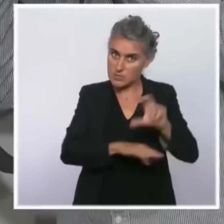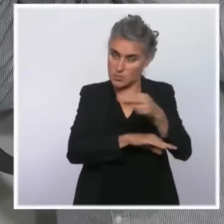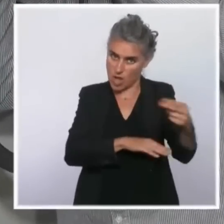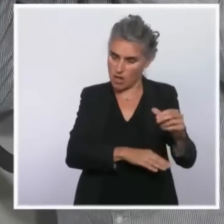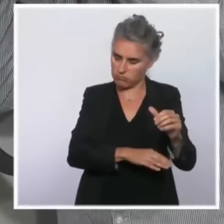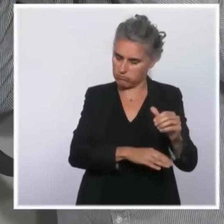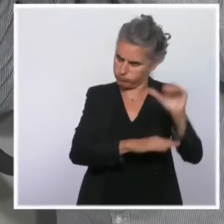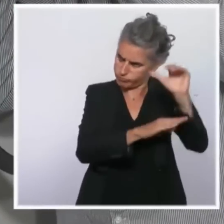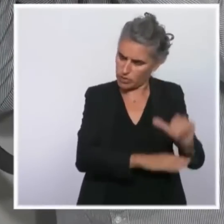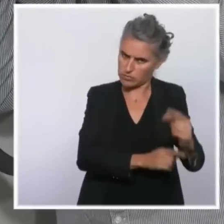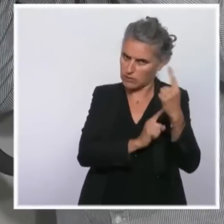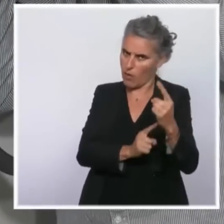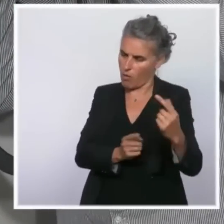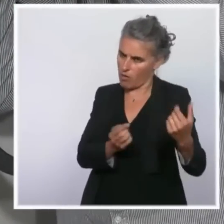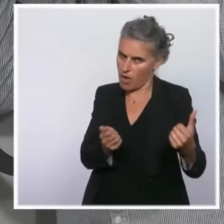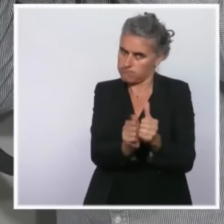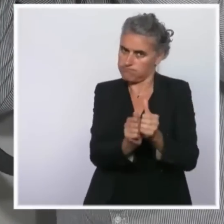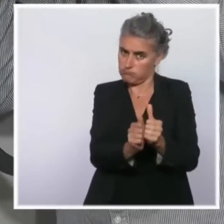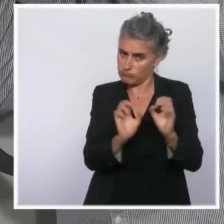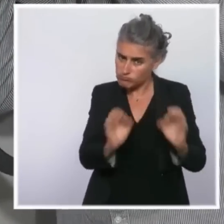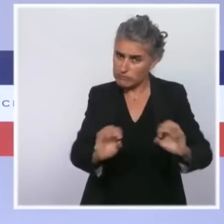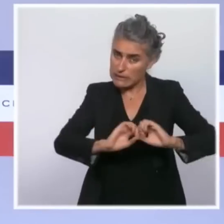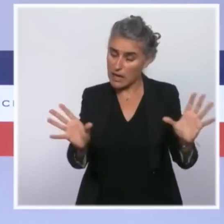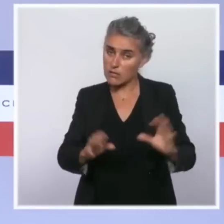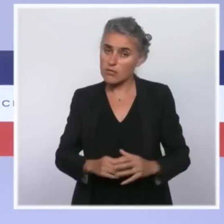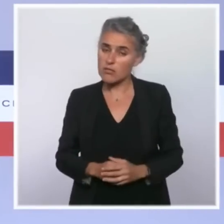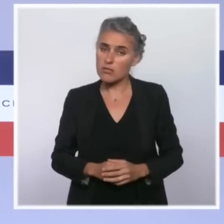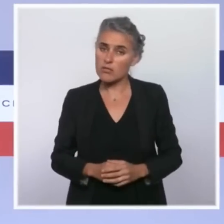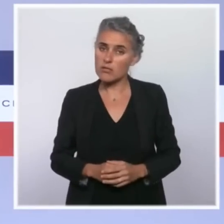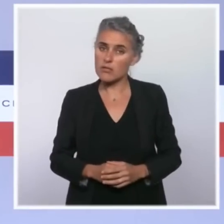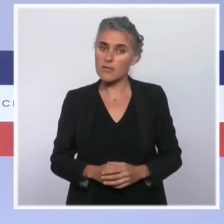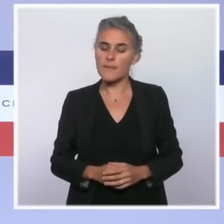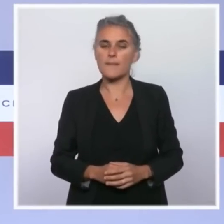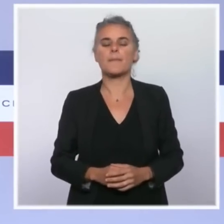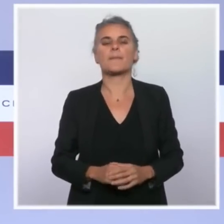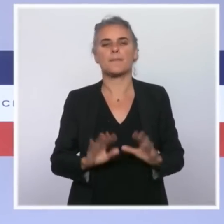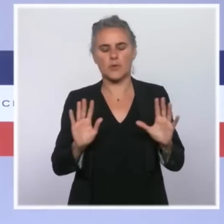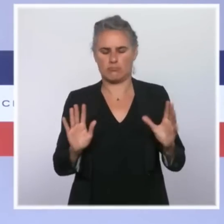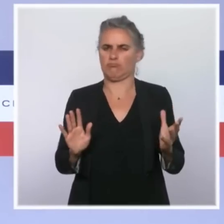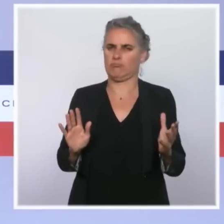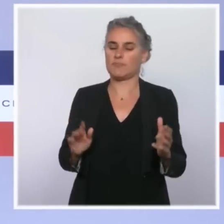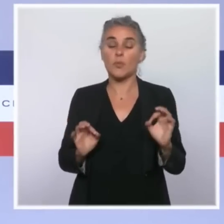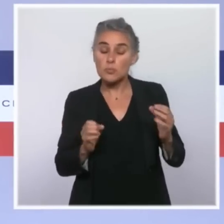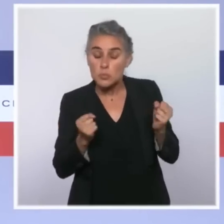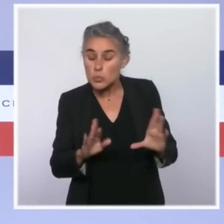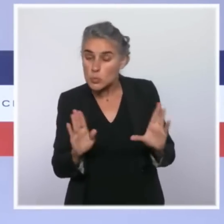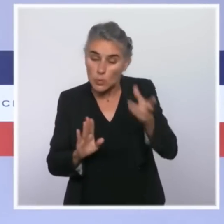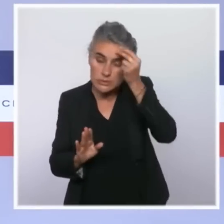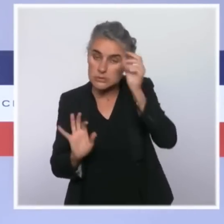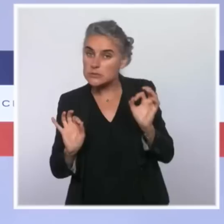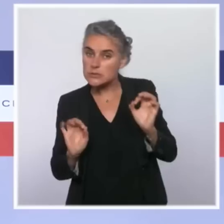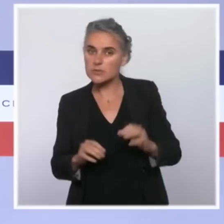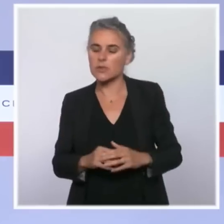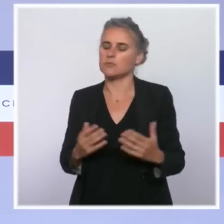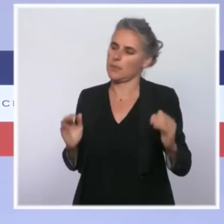ça, publiquement, afficher sa solidarité. Mais, enfin, pardon, c'est... Juste pour être certain qu'on ait tous compris la même chose. Lorsqu'un ministre se